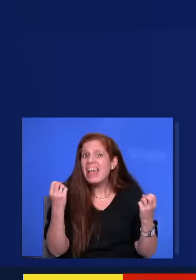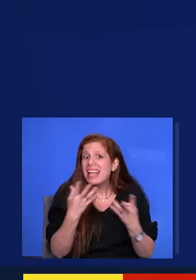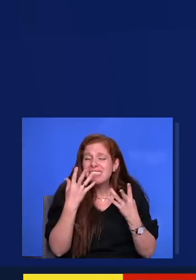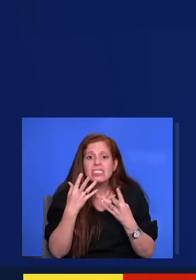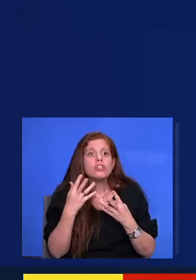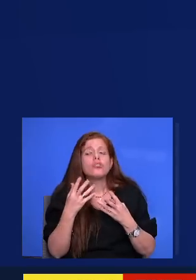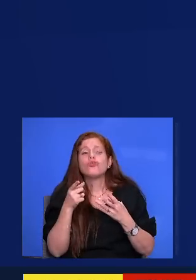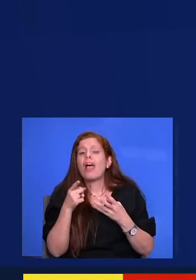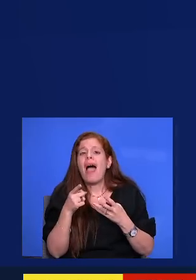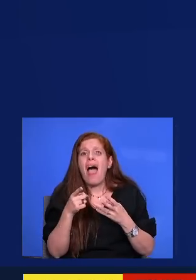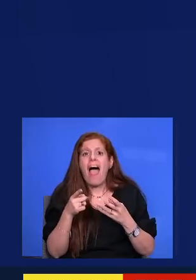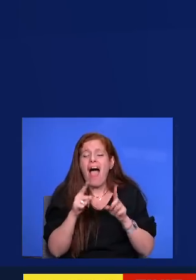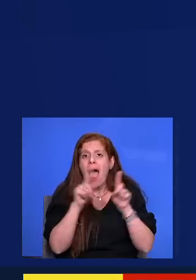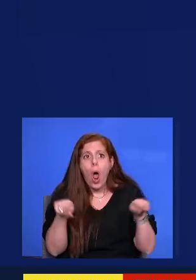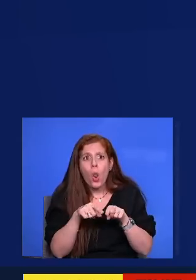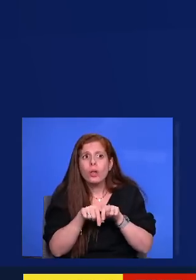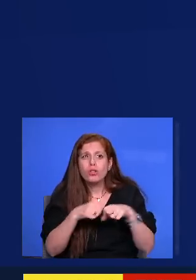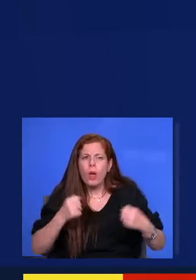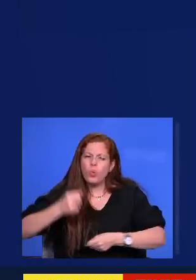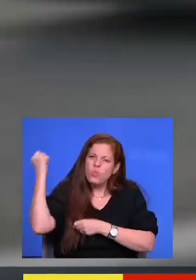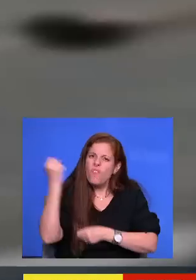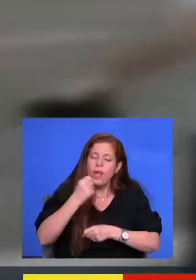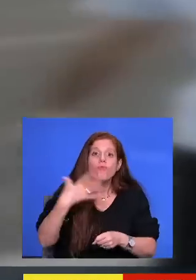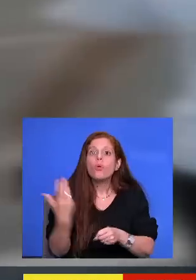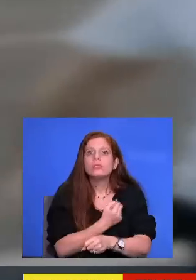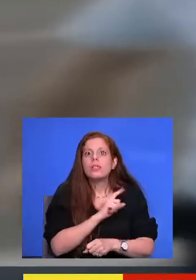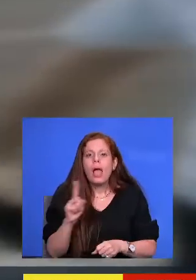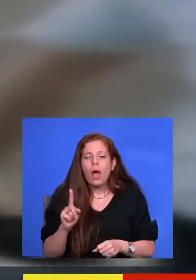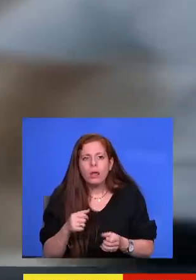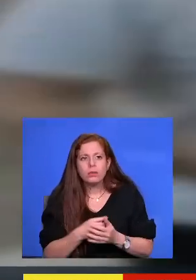כל כך גדולה, והוא לא מצליח. הוא לא מצליח.